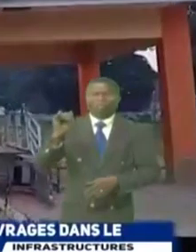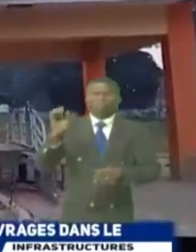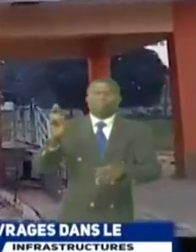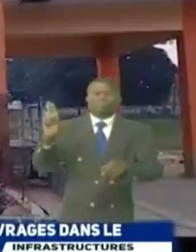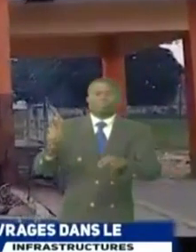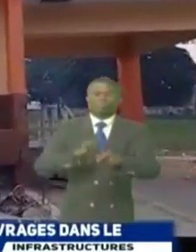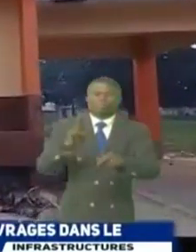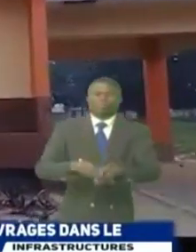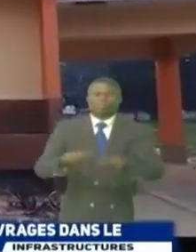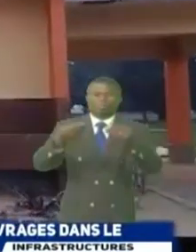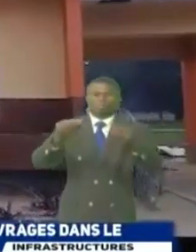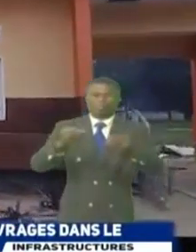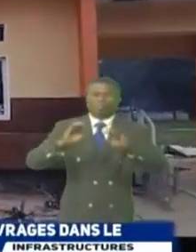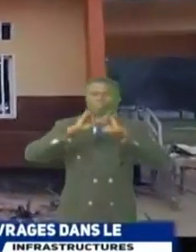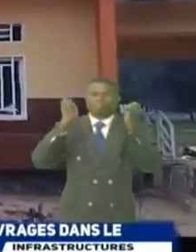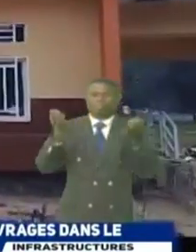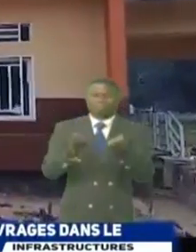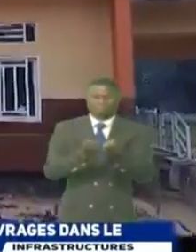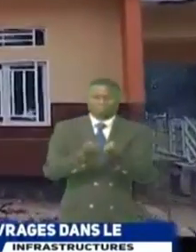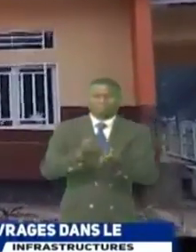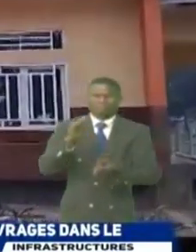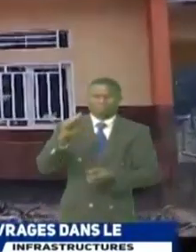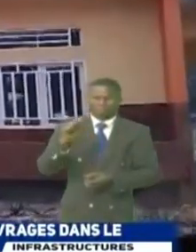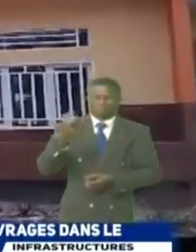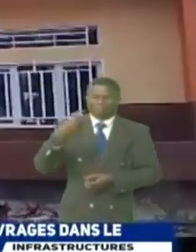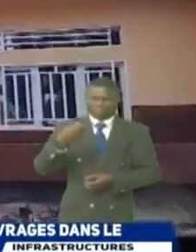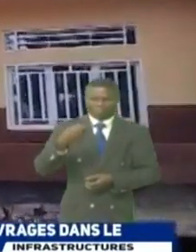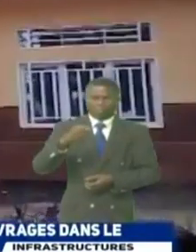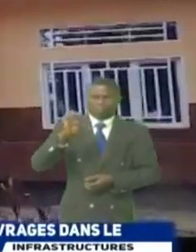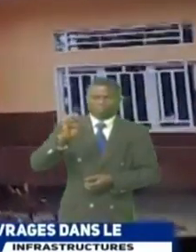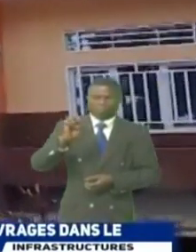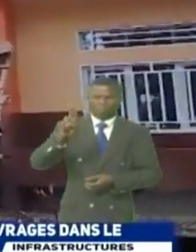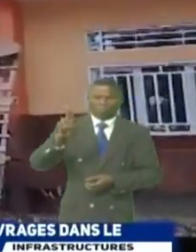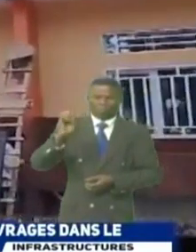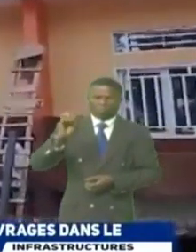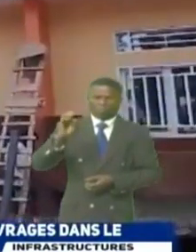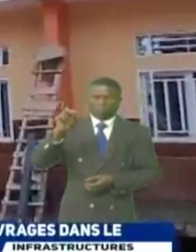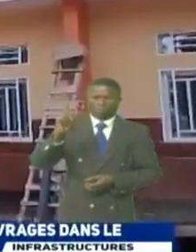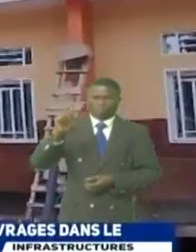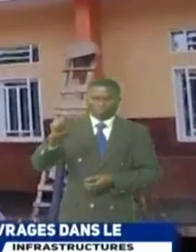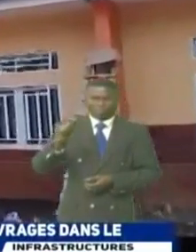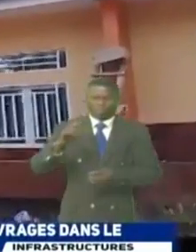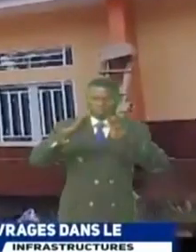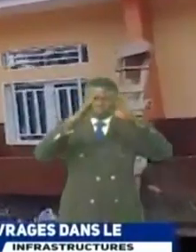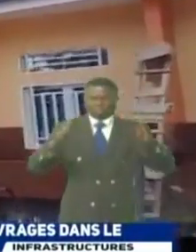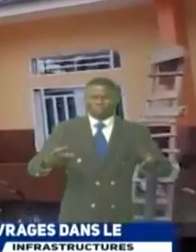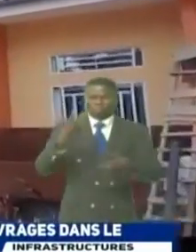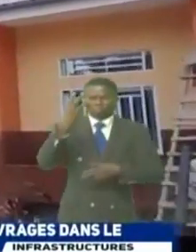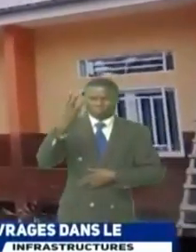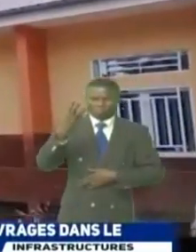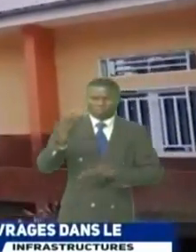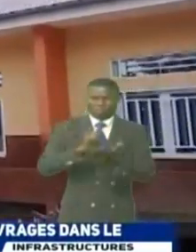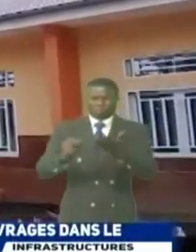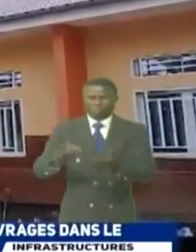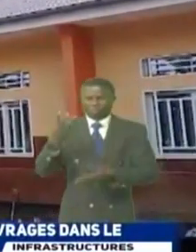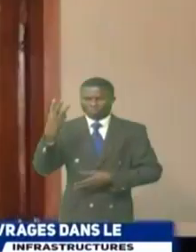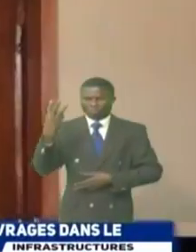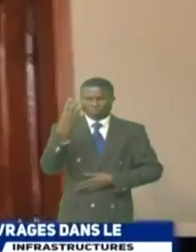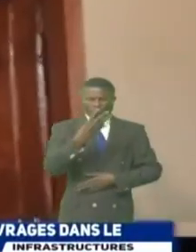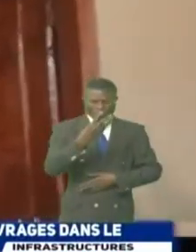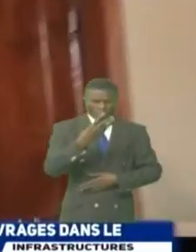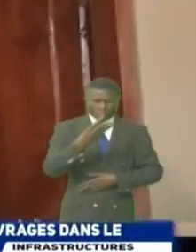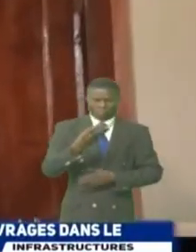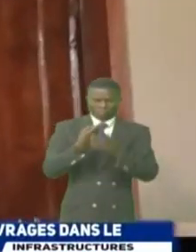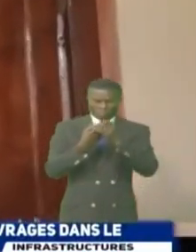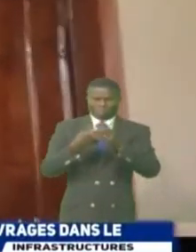confiée aux entreprises Agrimex et Global Innovation. Deux bâtiments, de 3 classes chacun sont en pleine étape